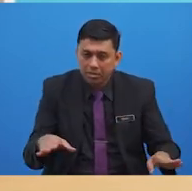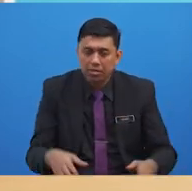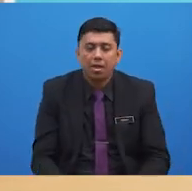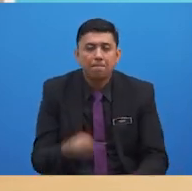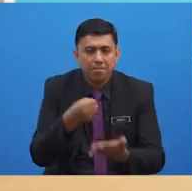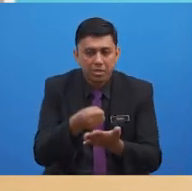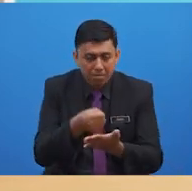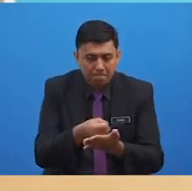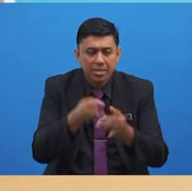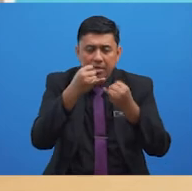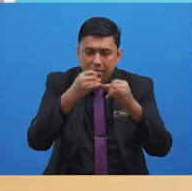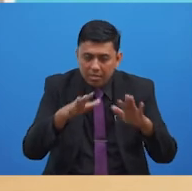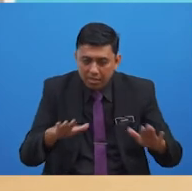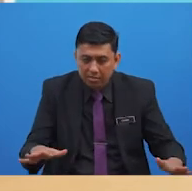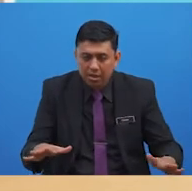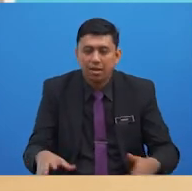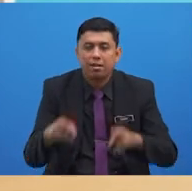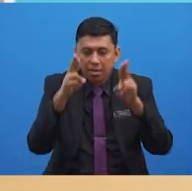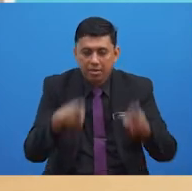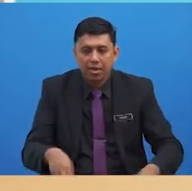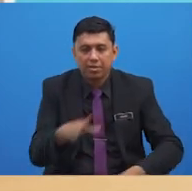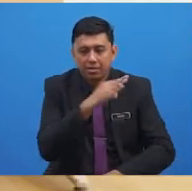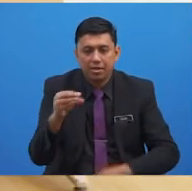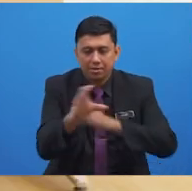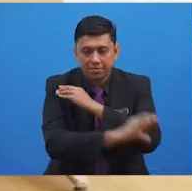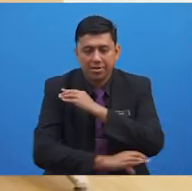menjamin kesejahteraan rakyat dan negara.